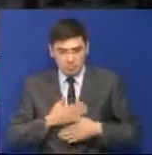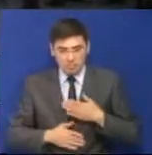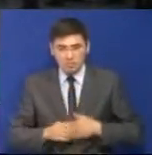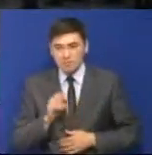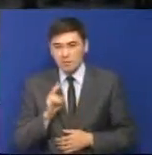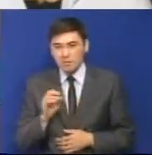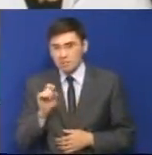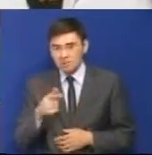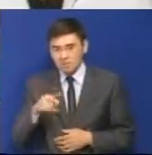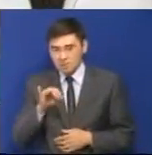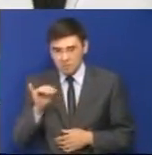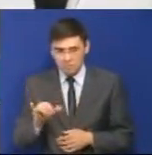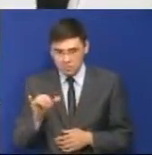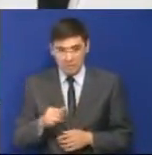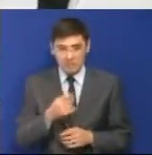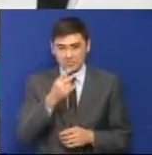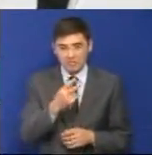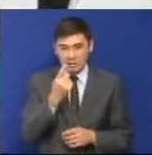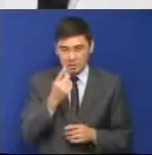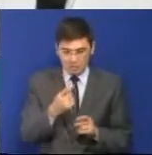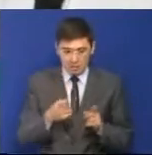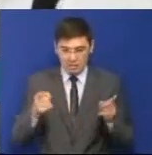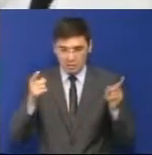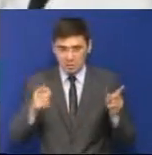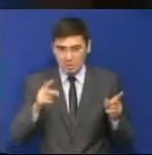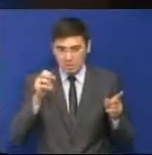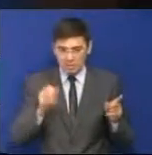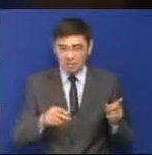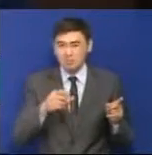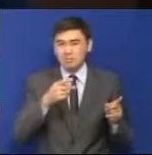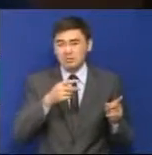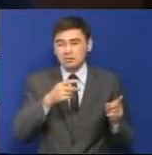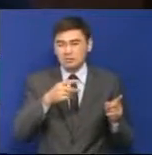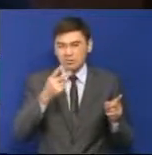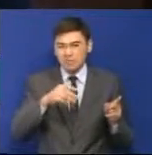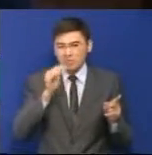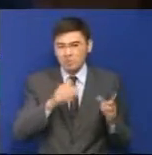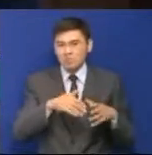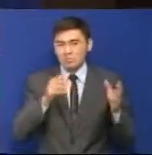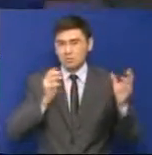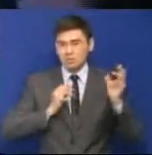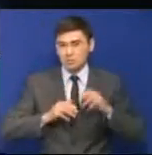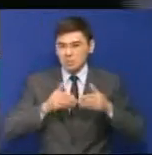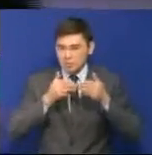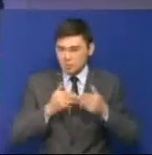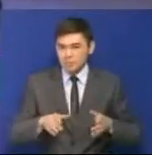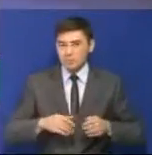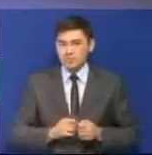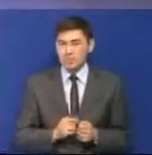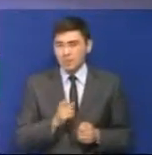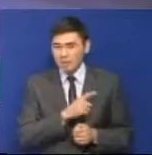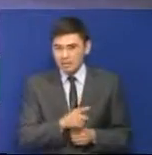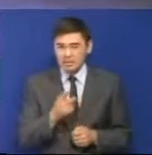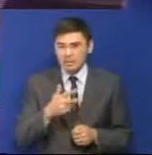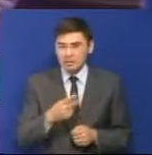заң университетінен 21 жыл ішінде 50 мыңға жуық түлек үлкен өмірге жолдама алды. Қазіргі таңда студенттер 32 түрлік мамандық